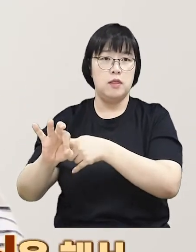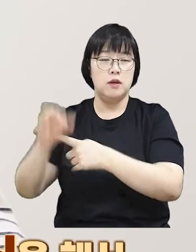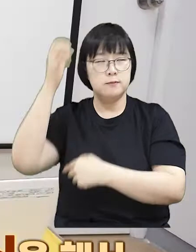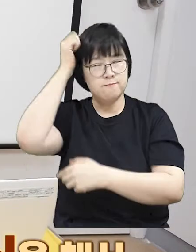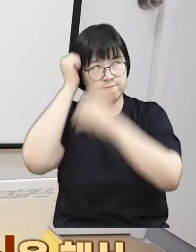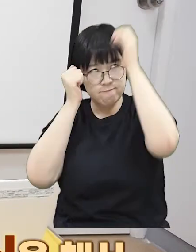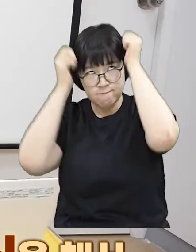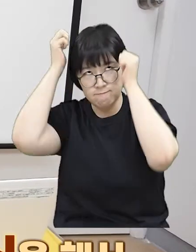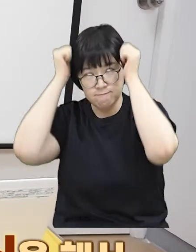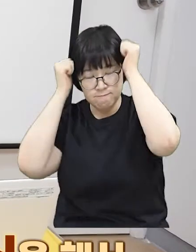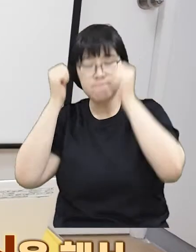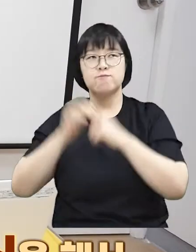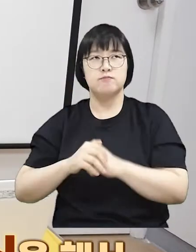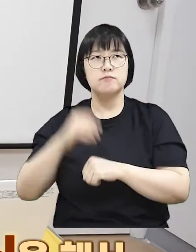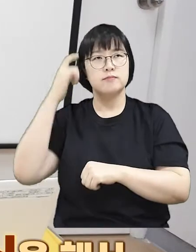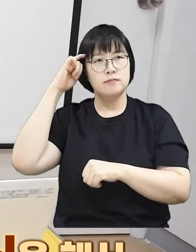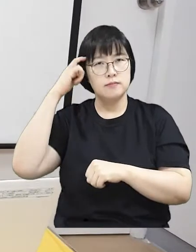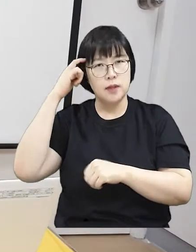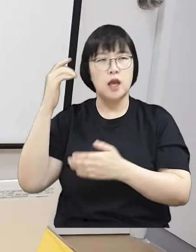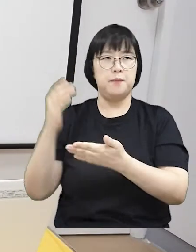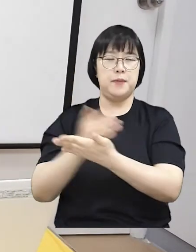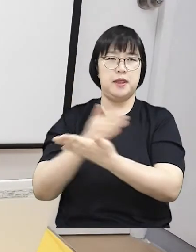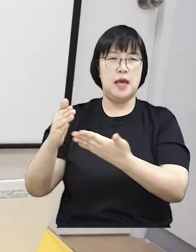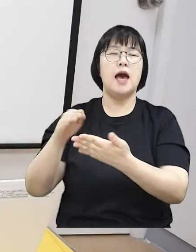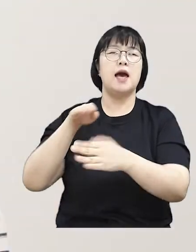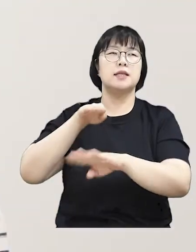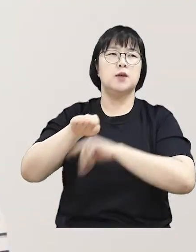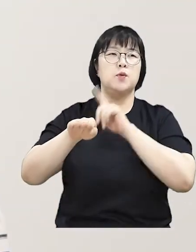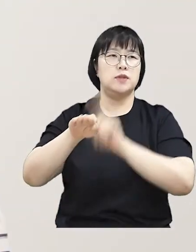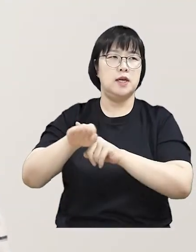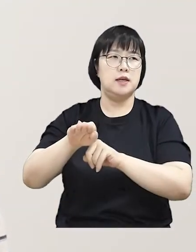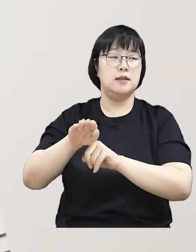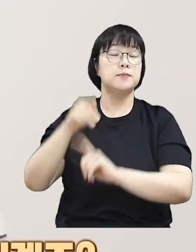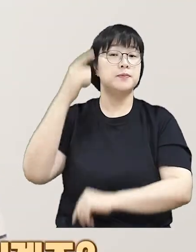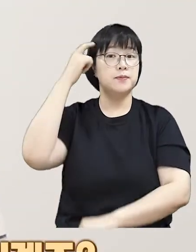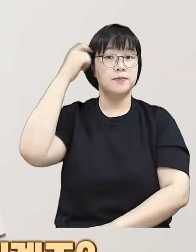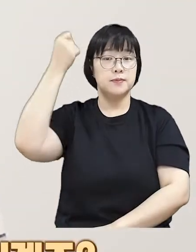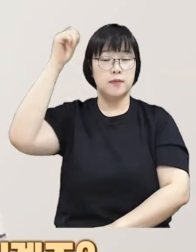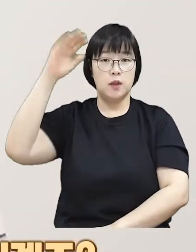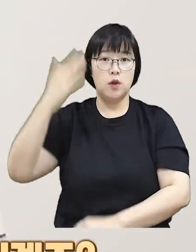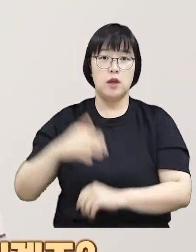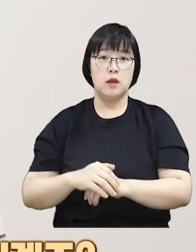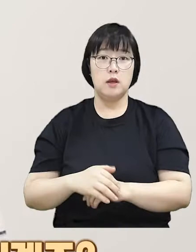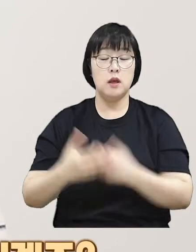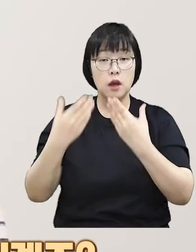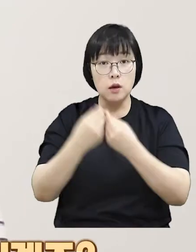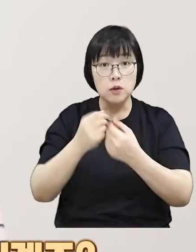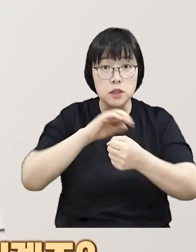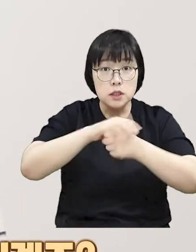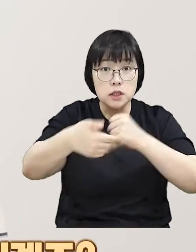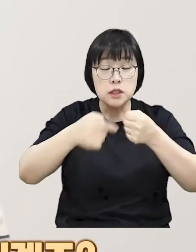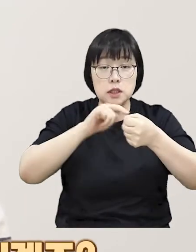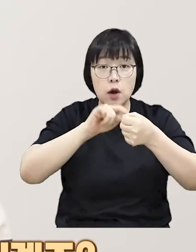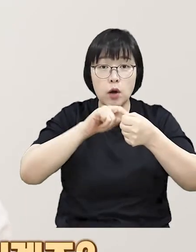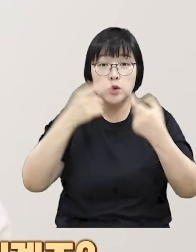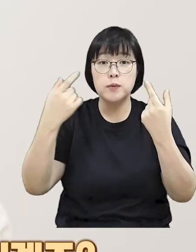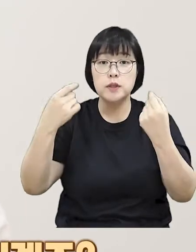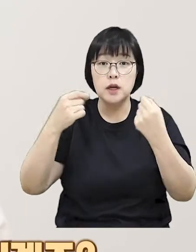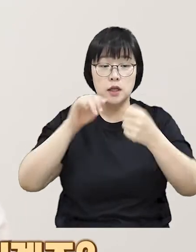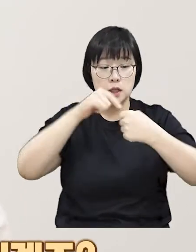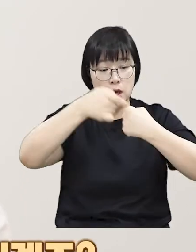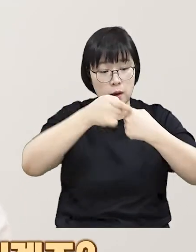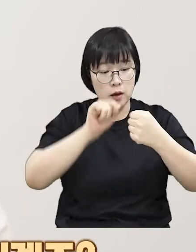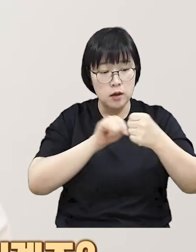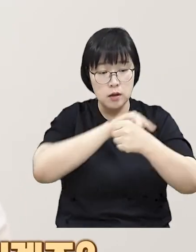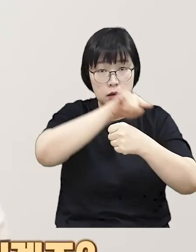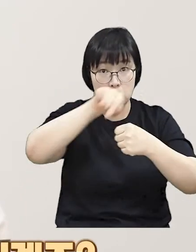이렇게 간단하게 인식을 해서 자동차라고 판단을 해요. 그리고 사과도 다양한 여러 가지 모습이